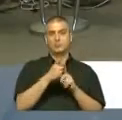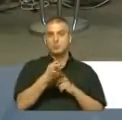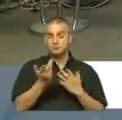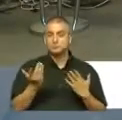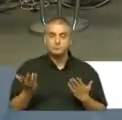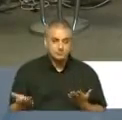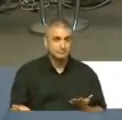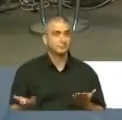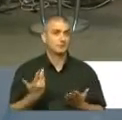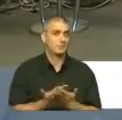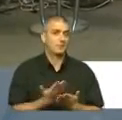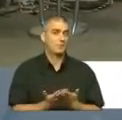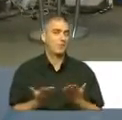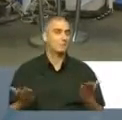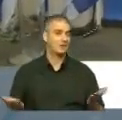והנה,